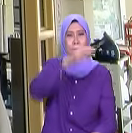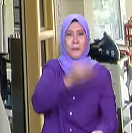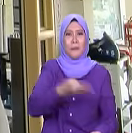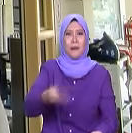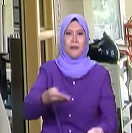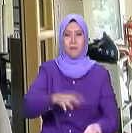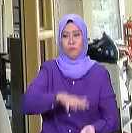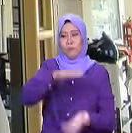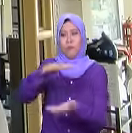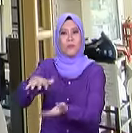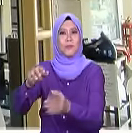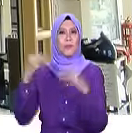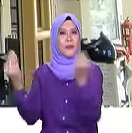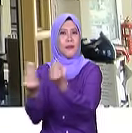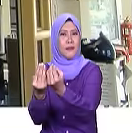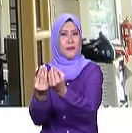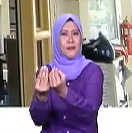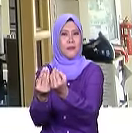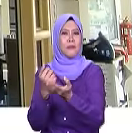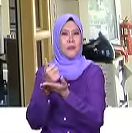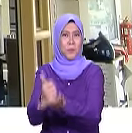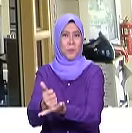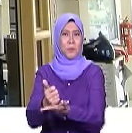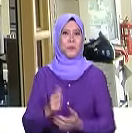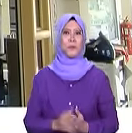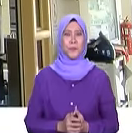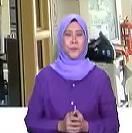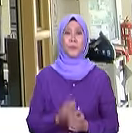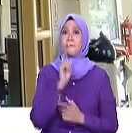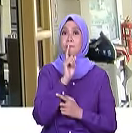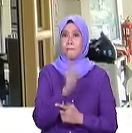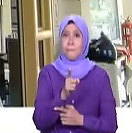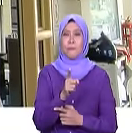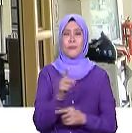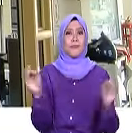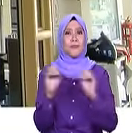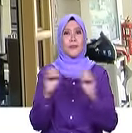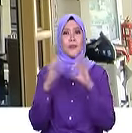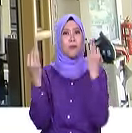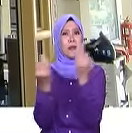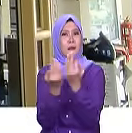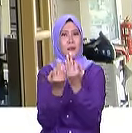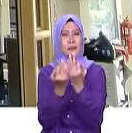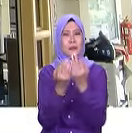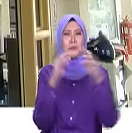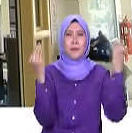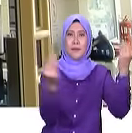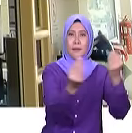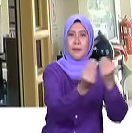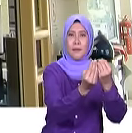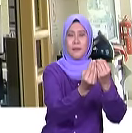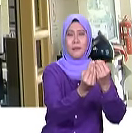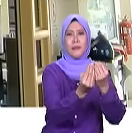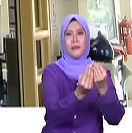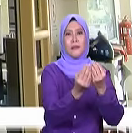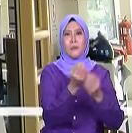adik masyarakat. Kita memang dasarnya kita nak pastikan tidak ada keluarga, tidak ada masyarakat kita yang tidak